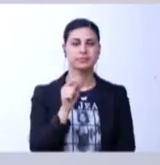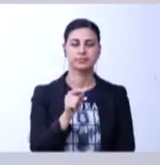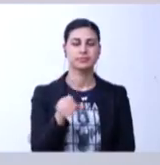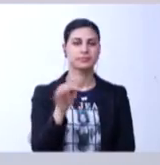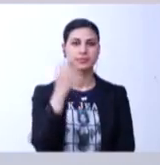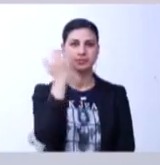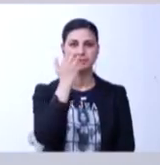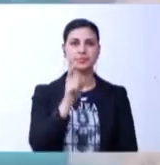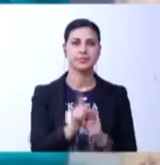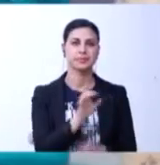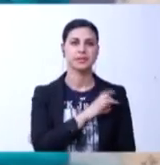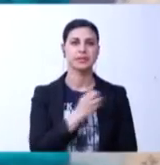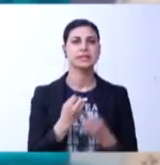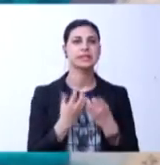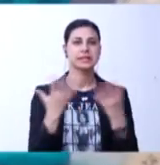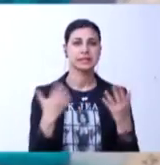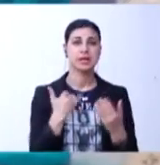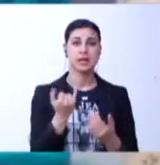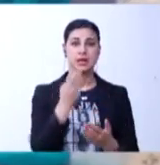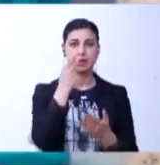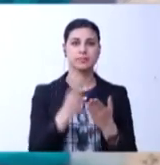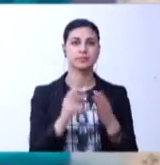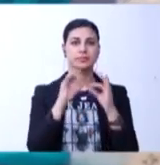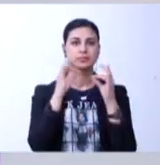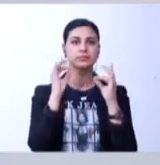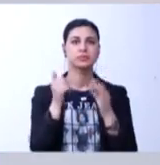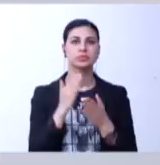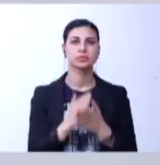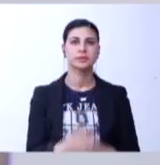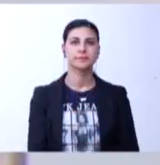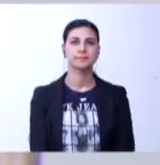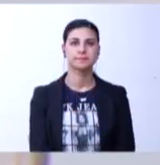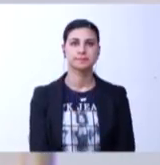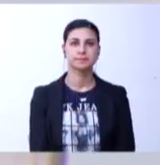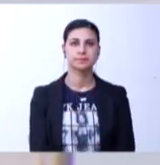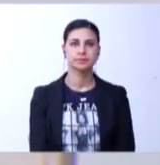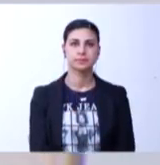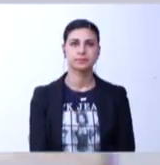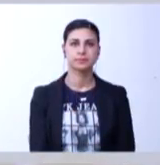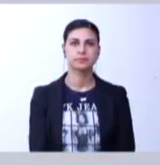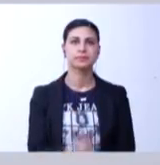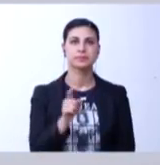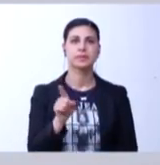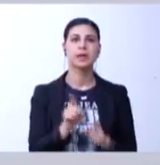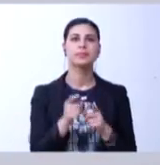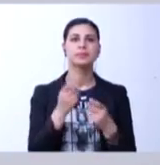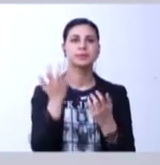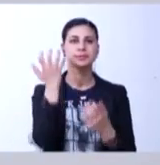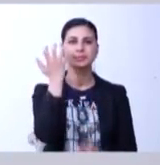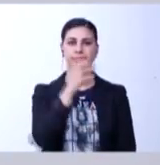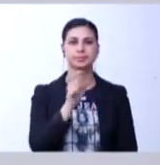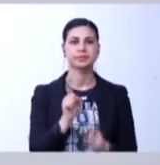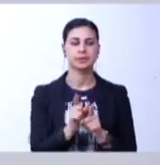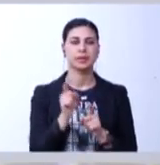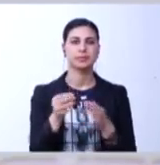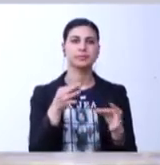შეუმჩნეველი. მე ხა შევეცდები, რომ გაჩვენოთ, როგორ გამოიყურება მოხსნა აი ესე გამჭრივალე კაპა გამოიყურება, აი ესე